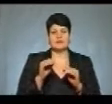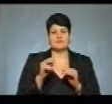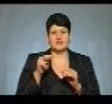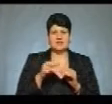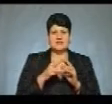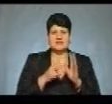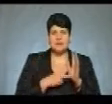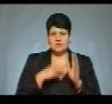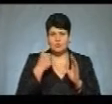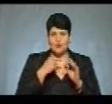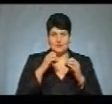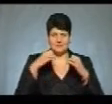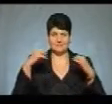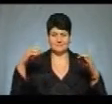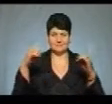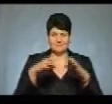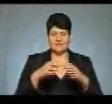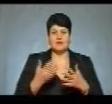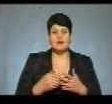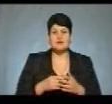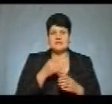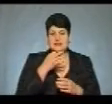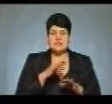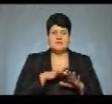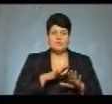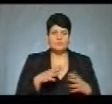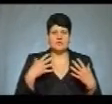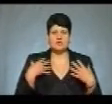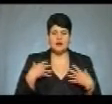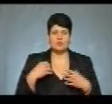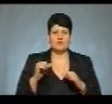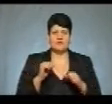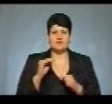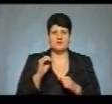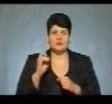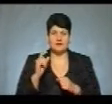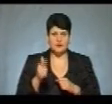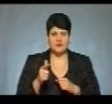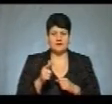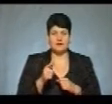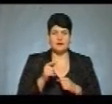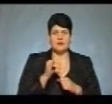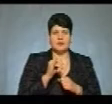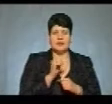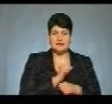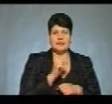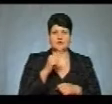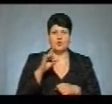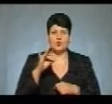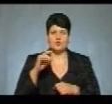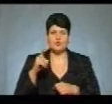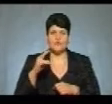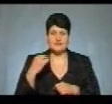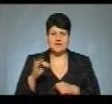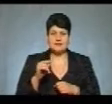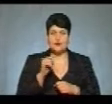вартістю 880 тисяч гривень, повідомив заступник начальника управління житлово-комунального господарства Андрій Дроздовський. За його словами,